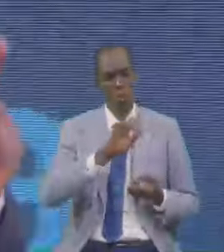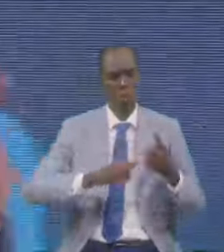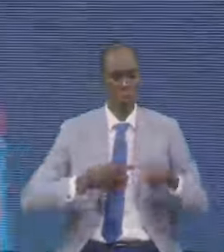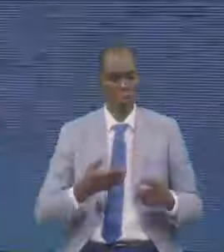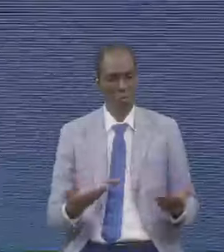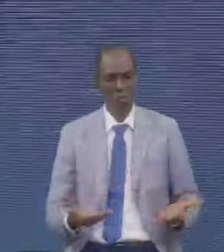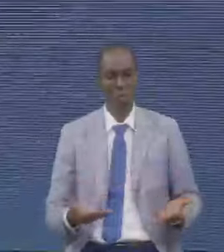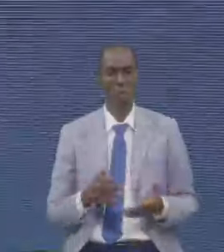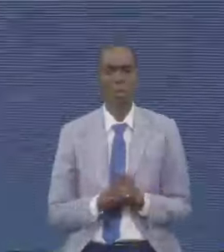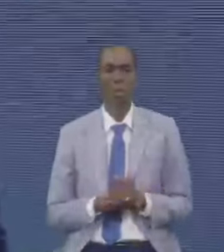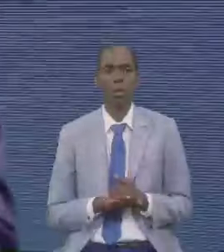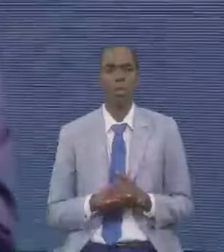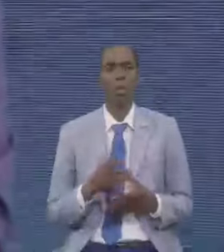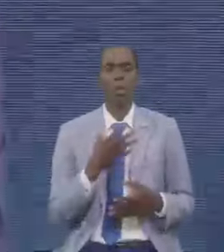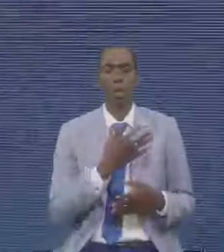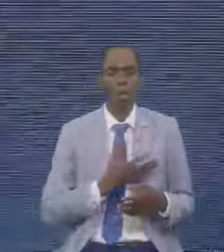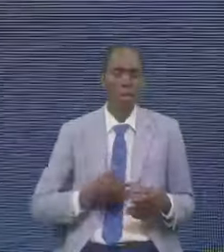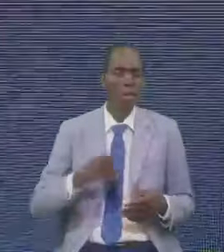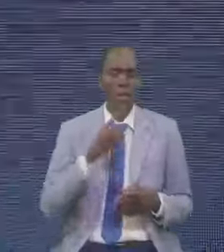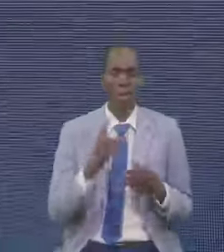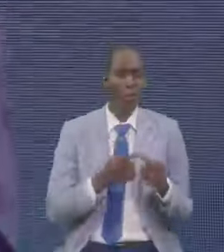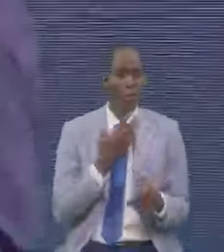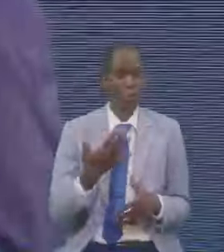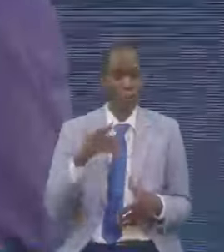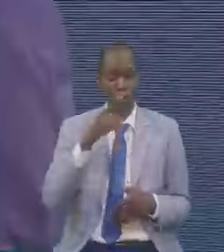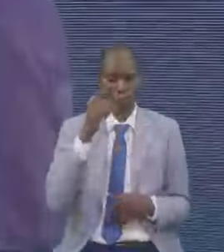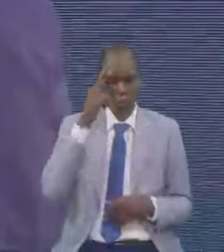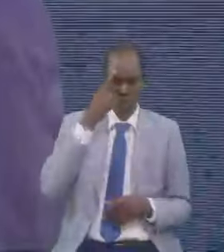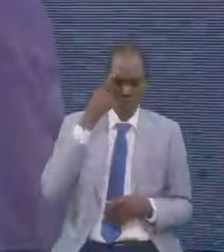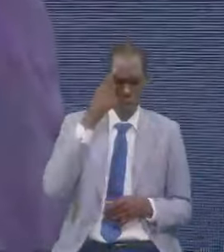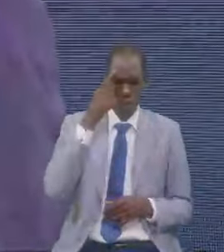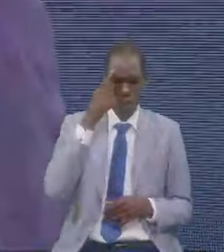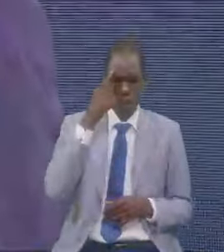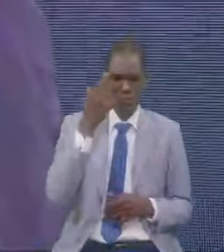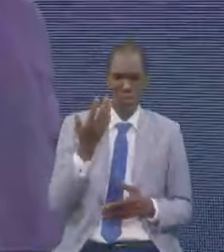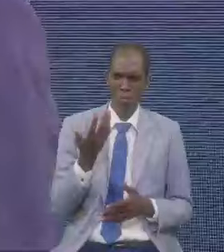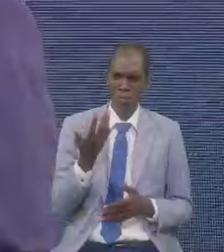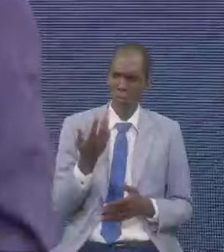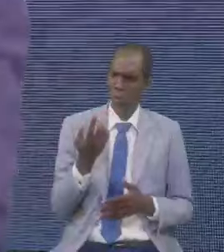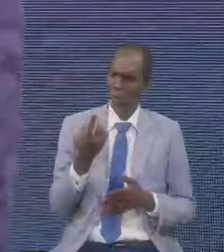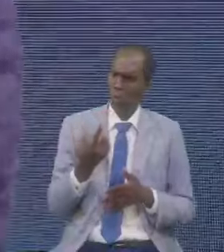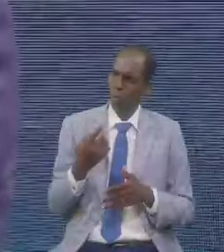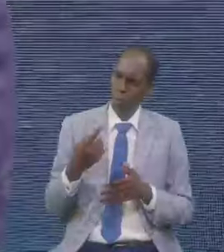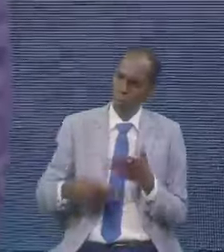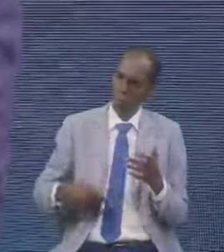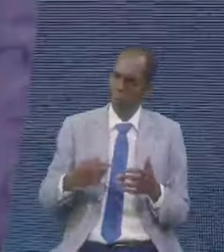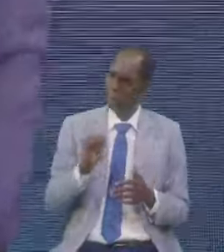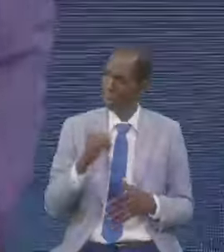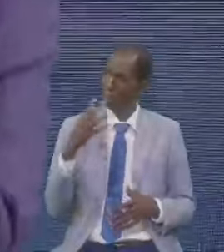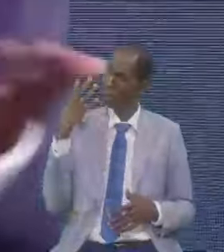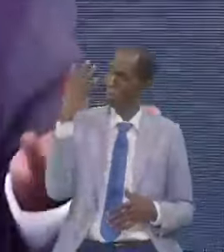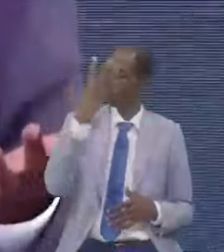thing you think about. మీరు దేని గురించి మాట్లాడుతున్నారు యోచిస్తున్నారు? A beautiful person like this has not